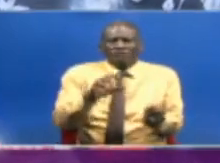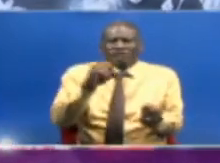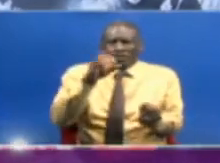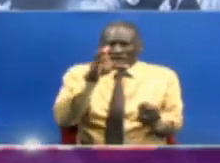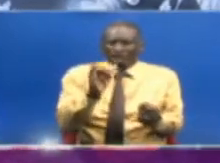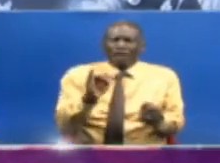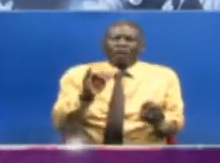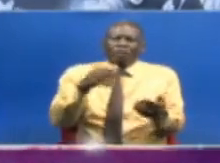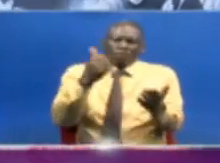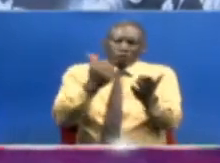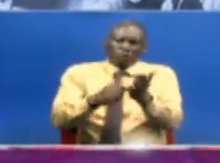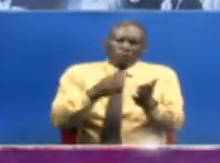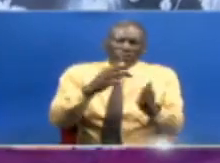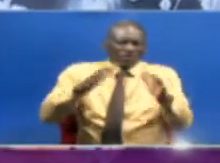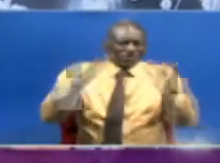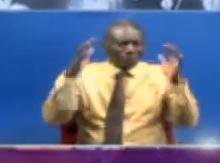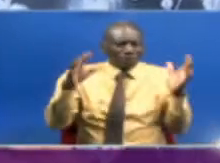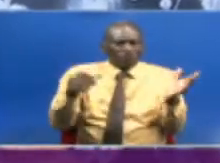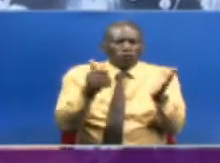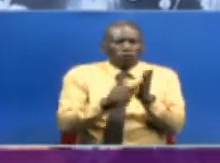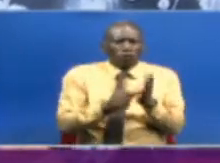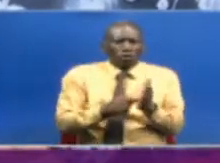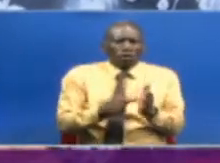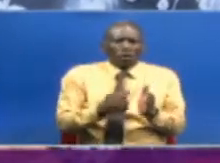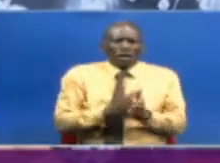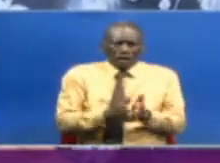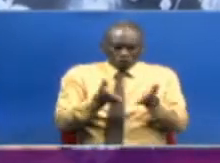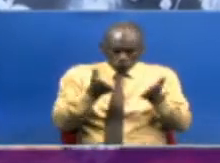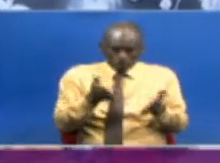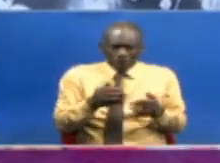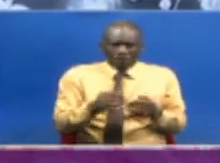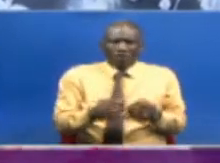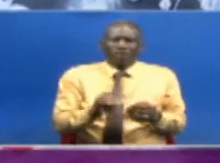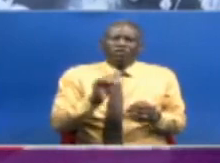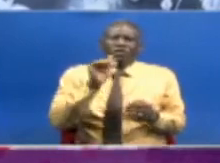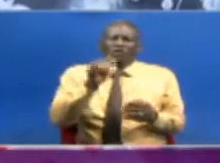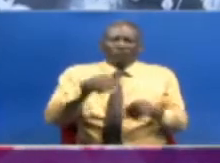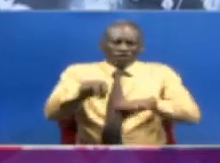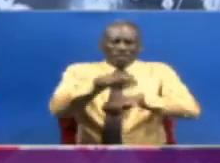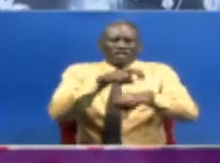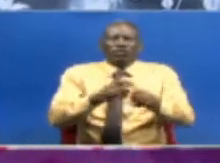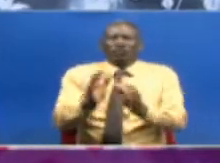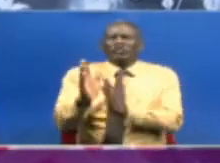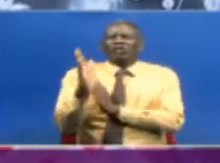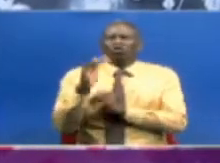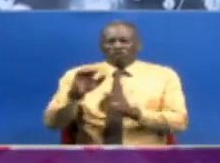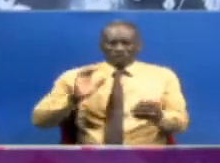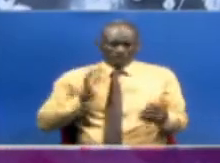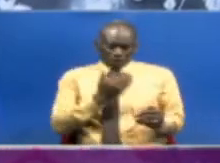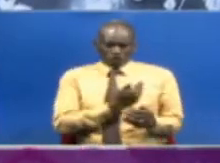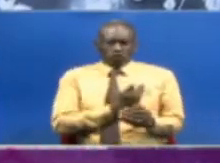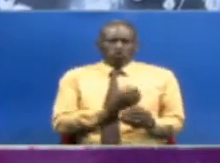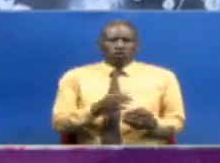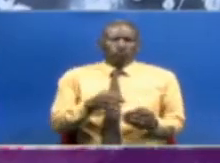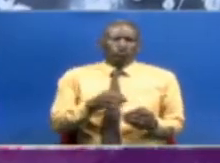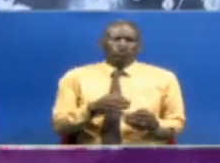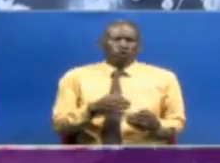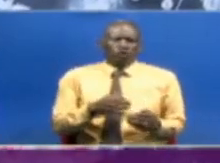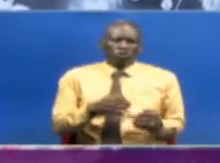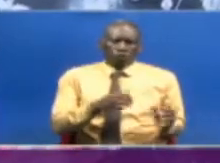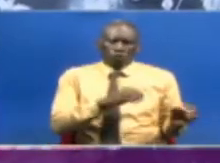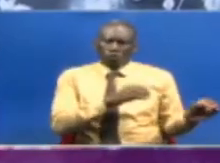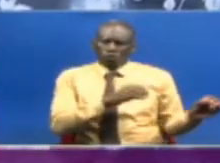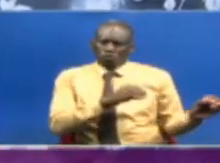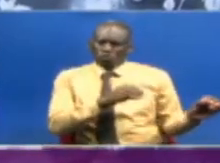huko ni shida kubwa. Na leo wameomba National Security Council waweze kusafiri, wafanye